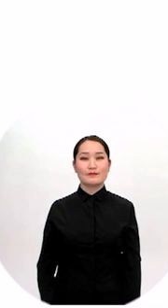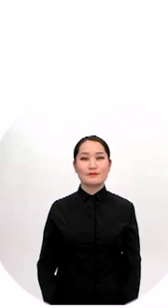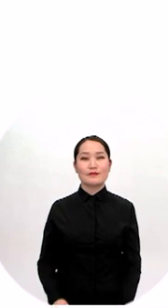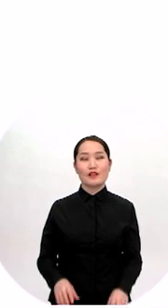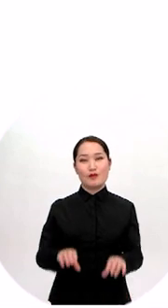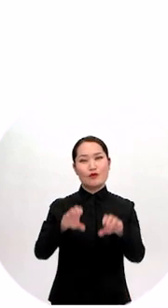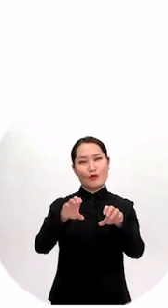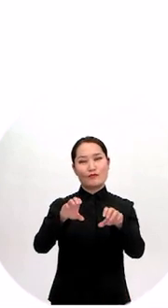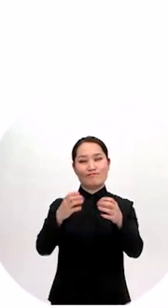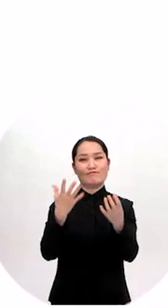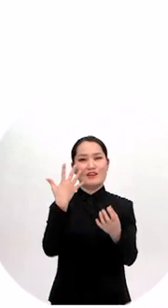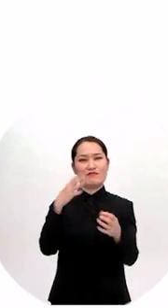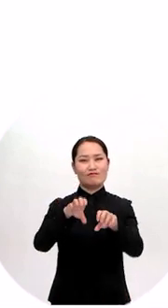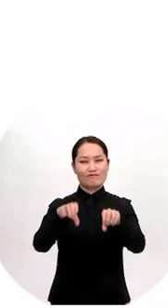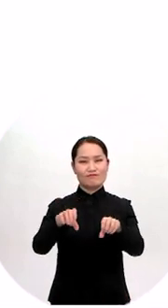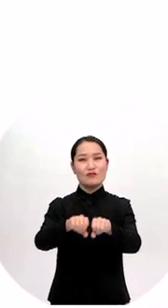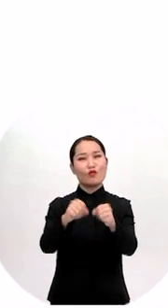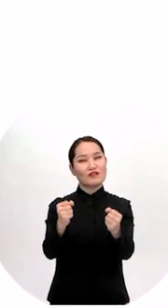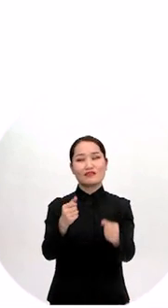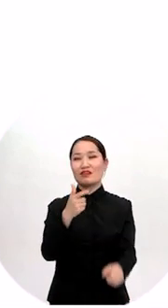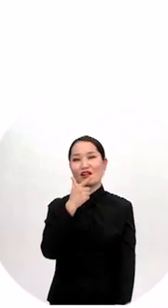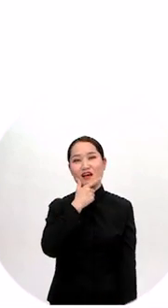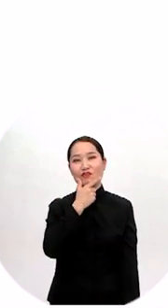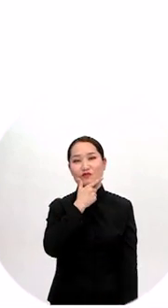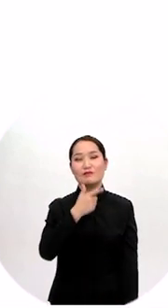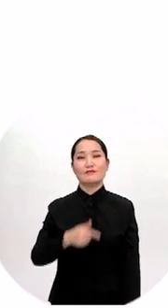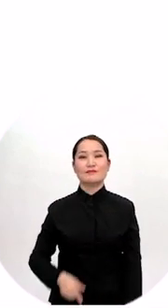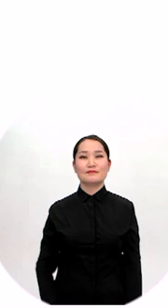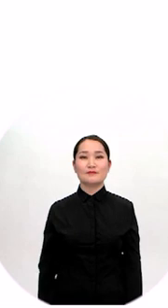Нийлүүлээд өгсөн сумыг хинэн ч хуулж чадаагүй.